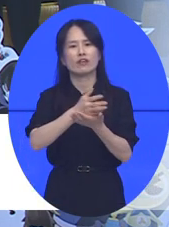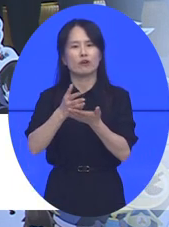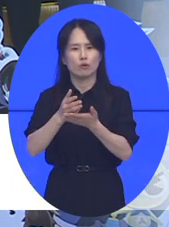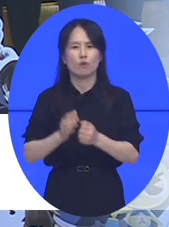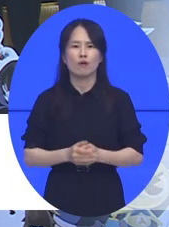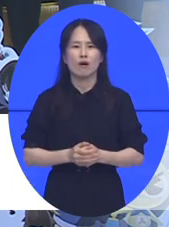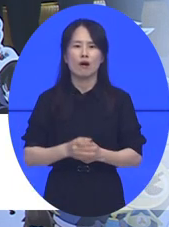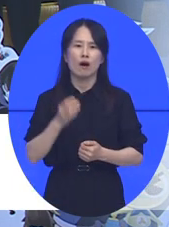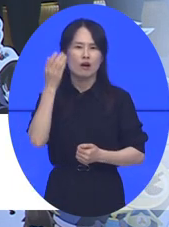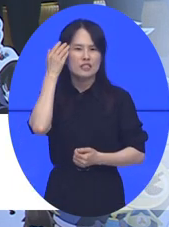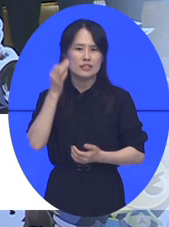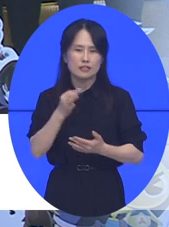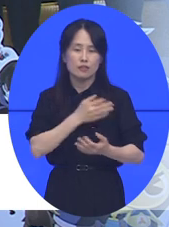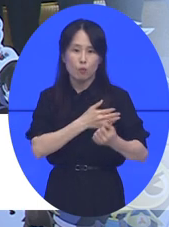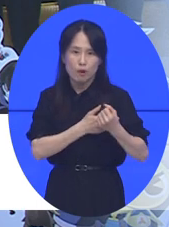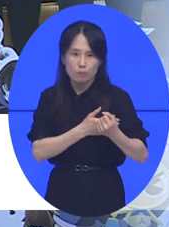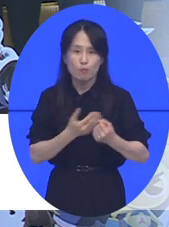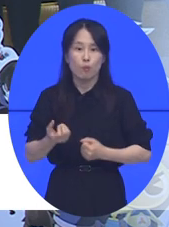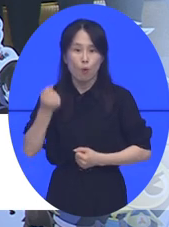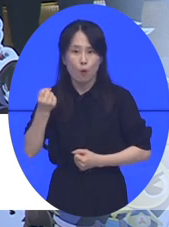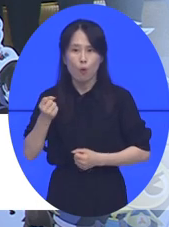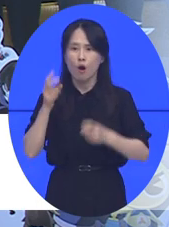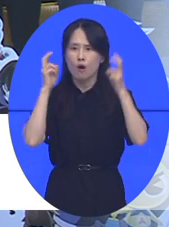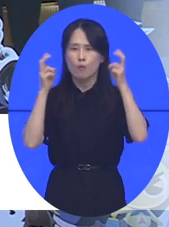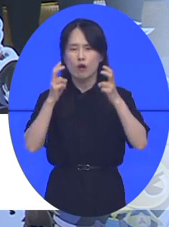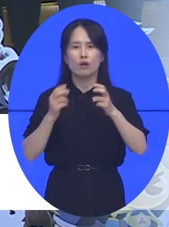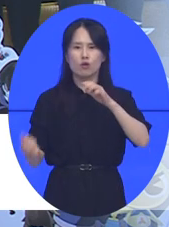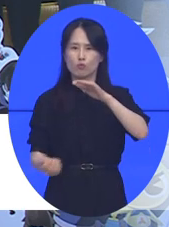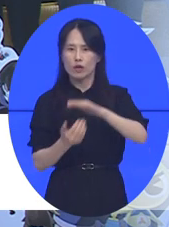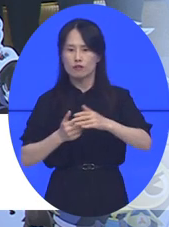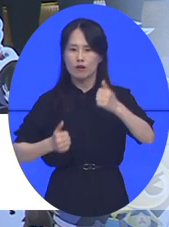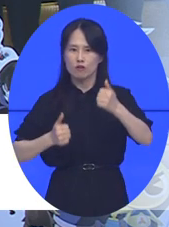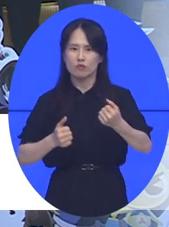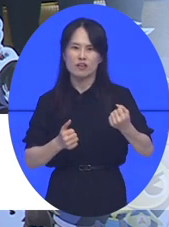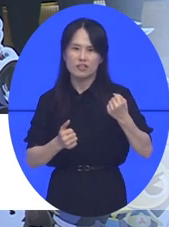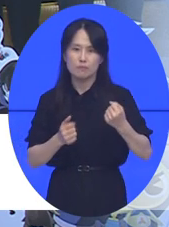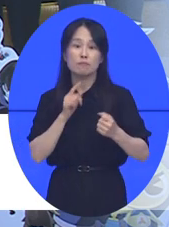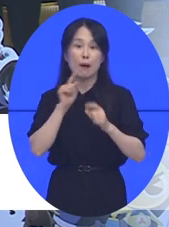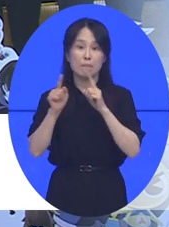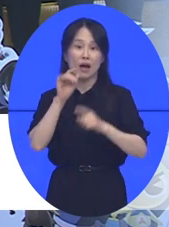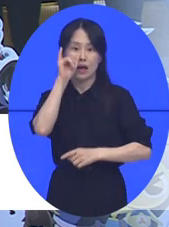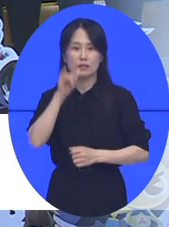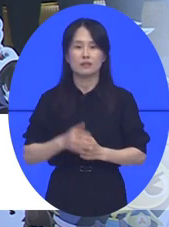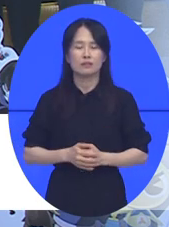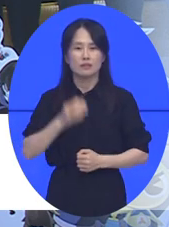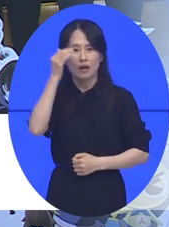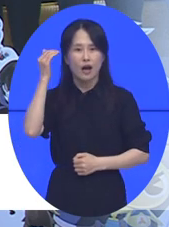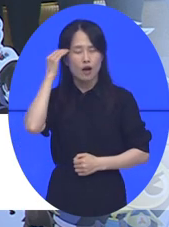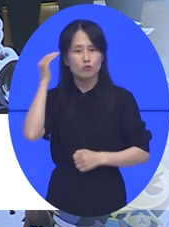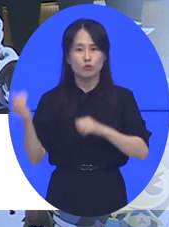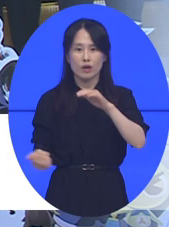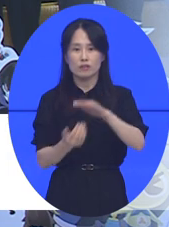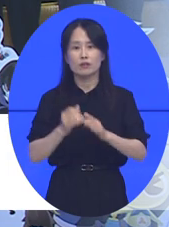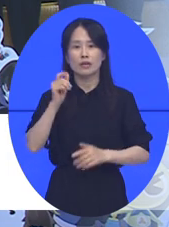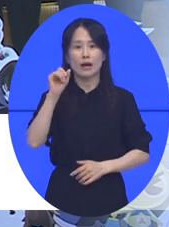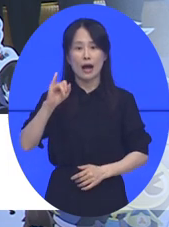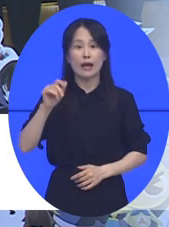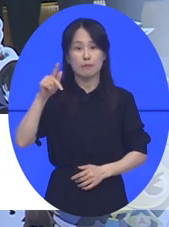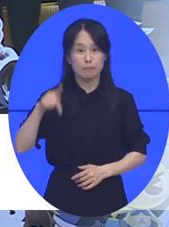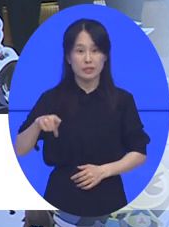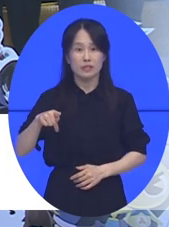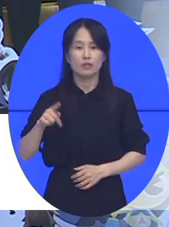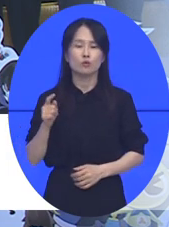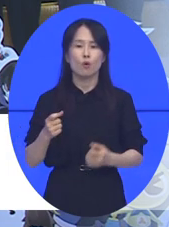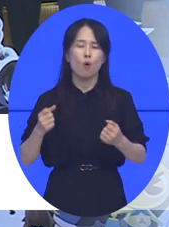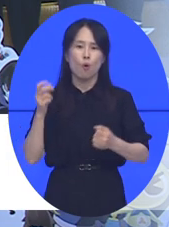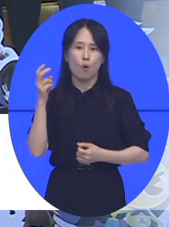콘텐츠 지식재산권을 확보하는 게 기업의 최대 경쟁력이 됐다고 합니다. 경기도가 국내 최정상급 IP 홀더와